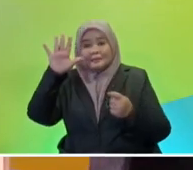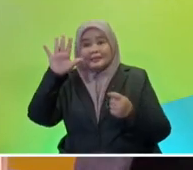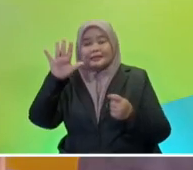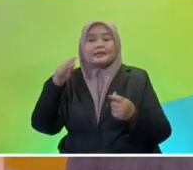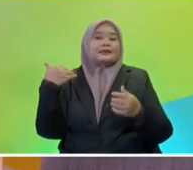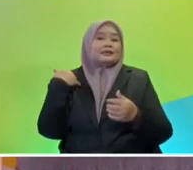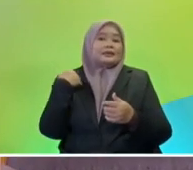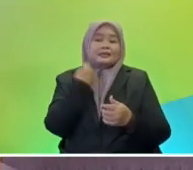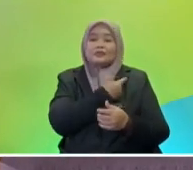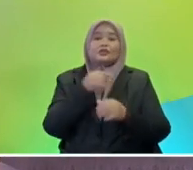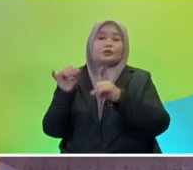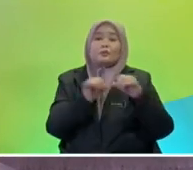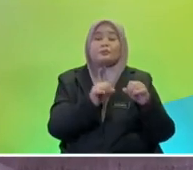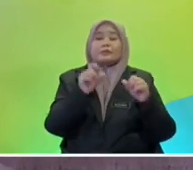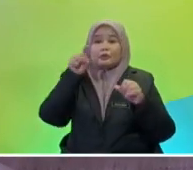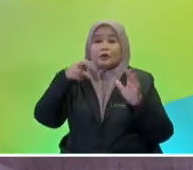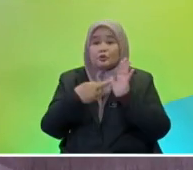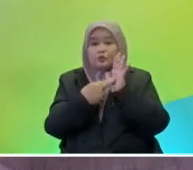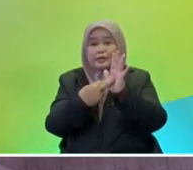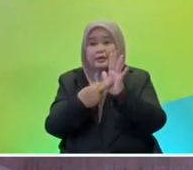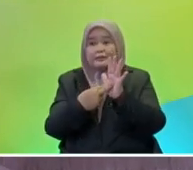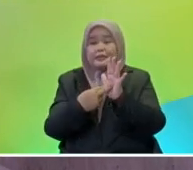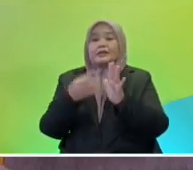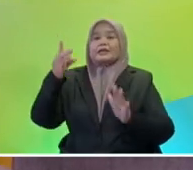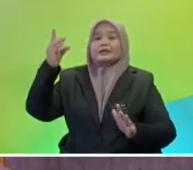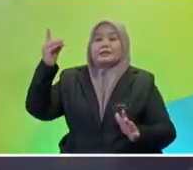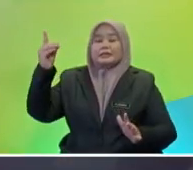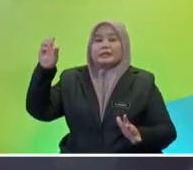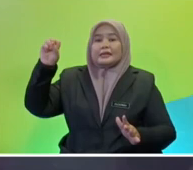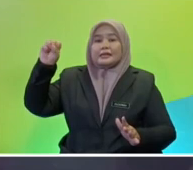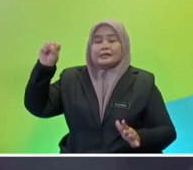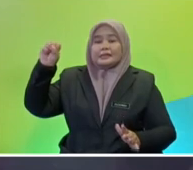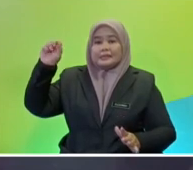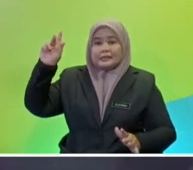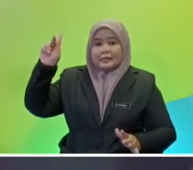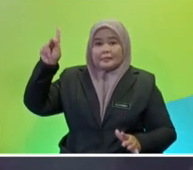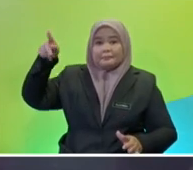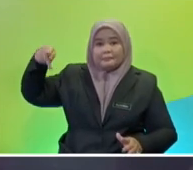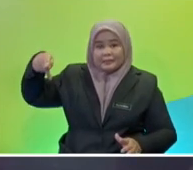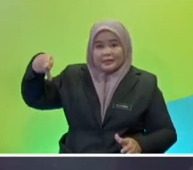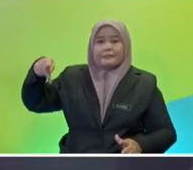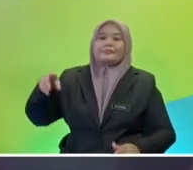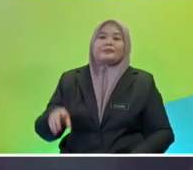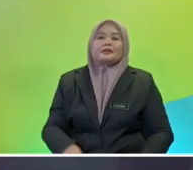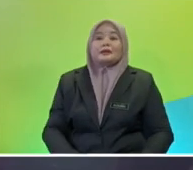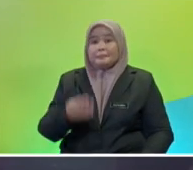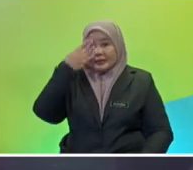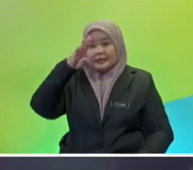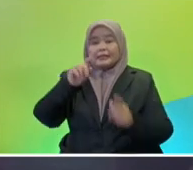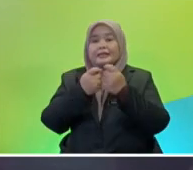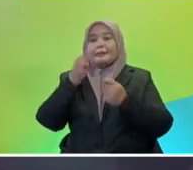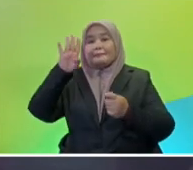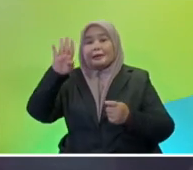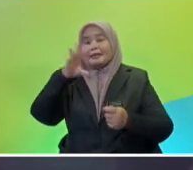kita juga perlu membuat rujukan kepada dokumen kurikulum di SGP ya Bagi tingkatan